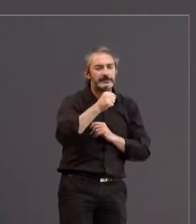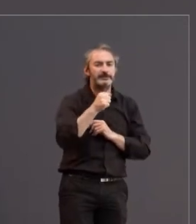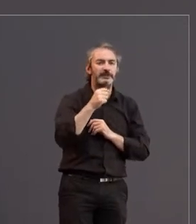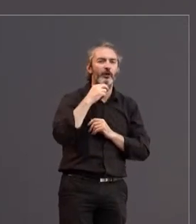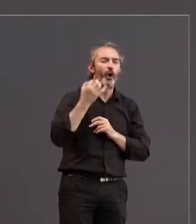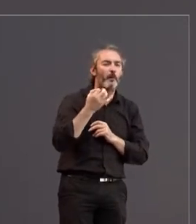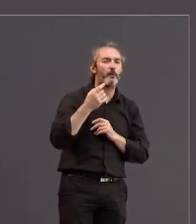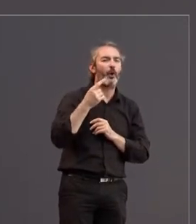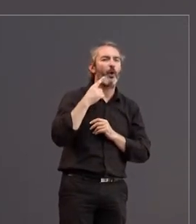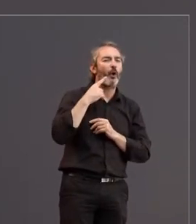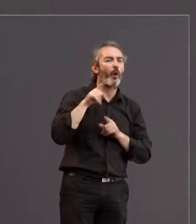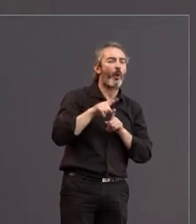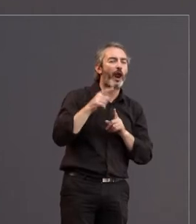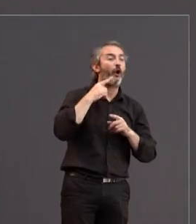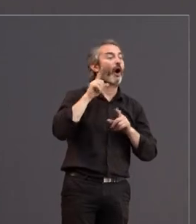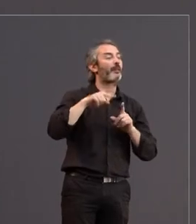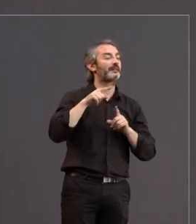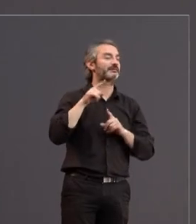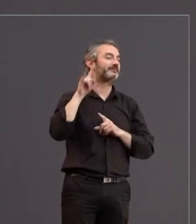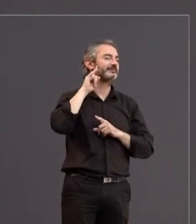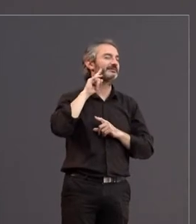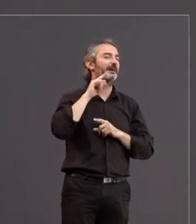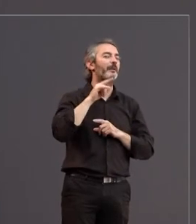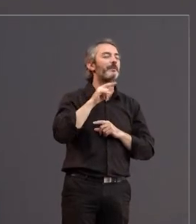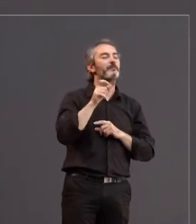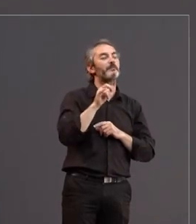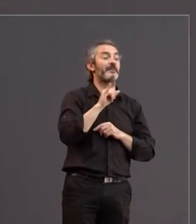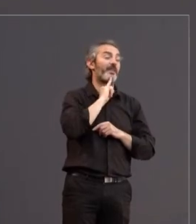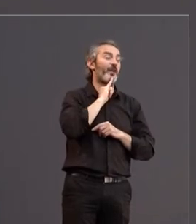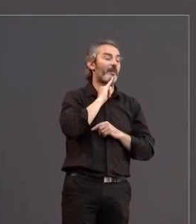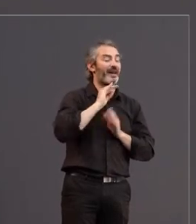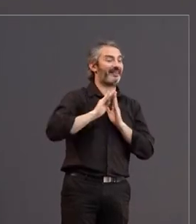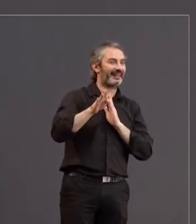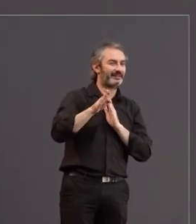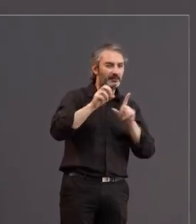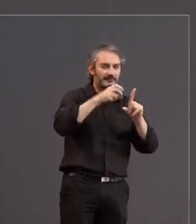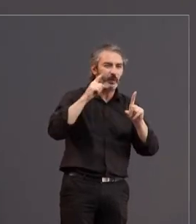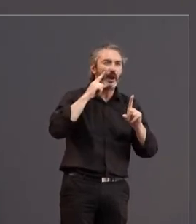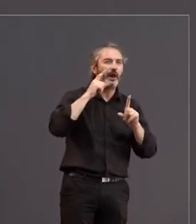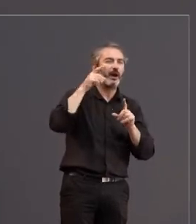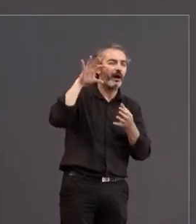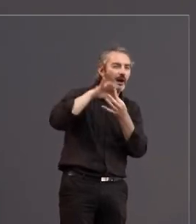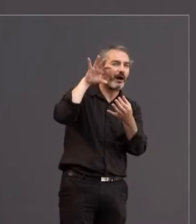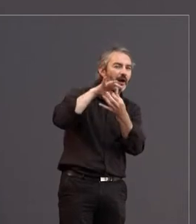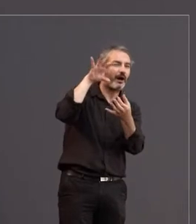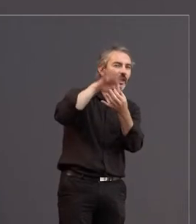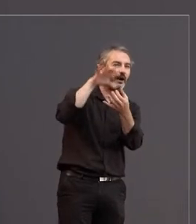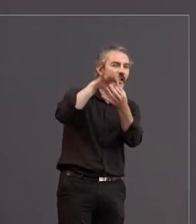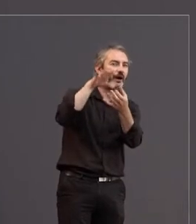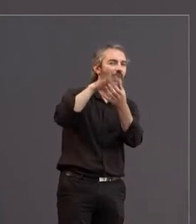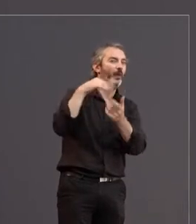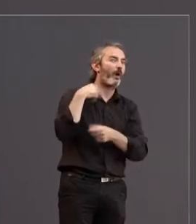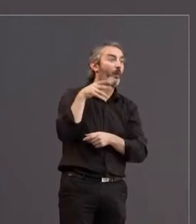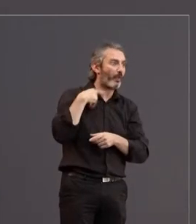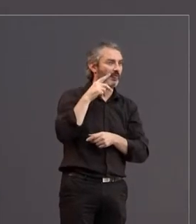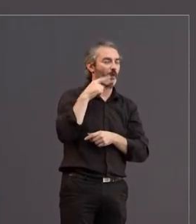no? L'original, o la veieu doblada i aquí hi ha un joc de paraules que potser... I està molt bé perquè de tot se n'aprèn i podeu aprendre d'altres companys,